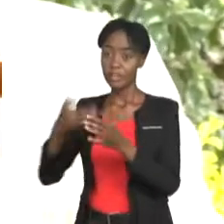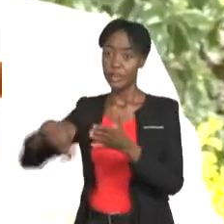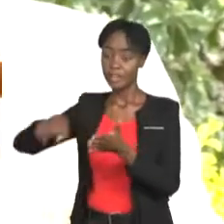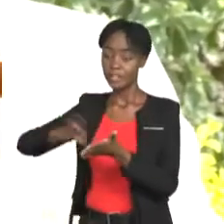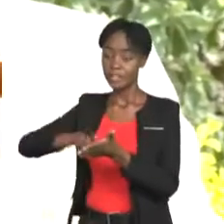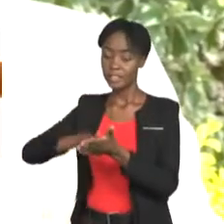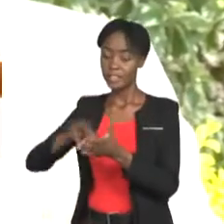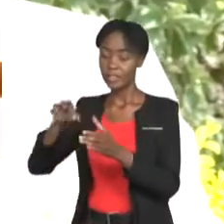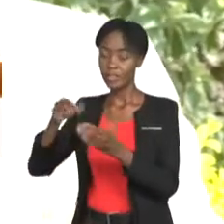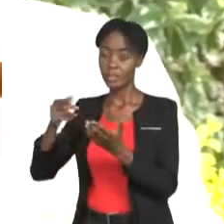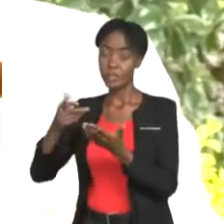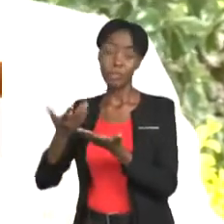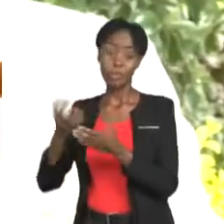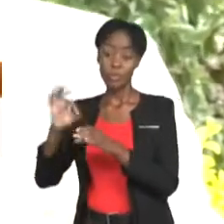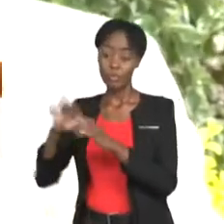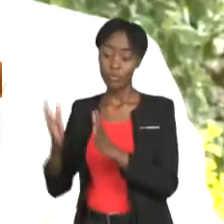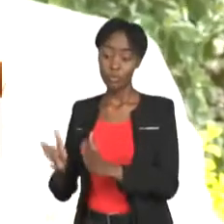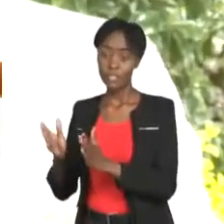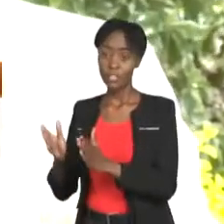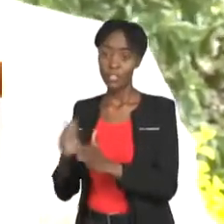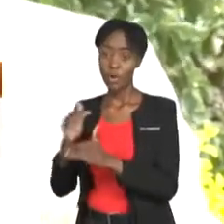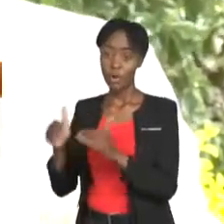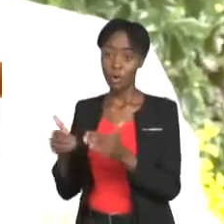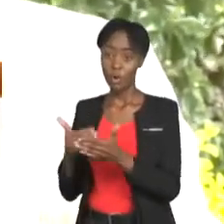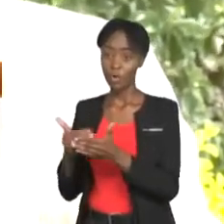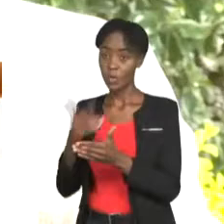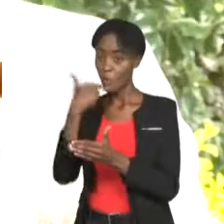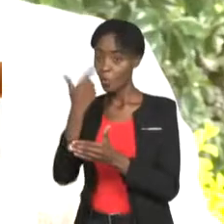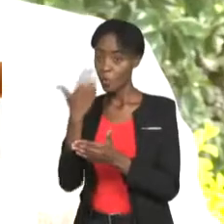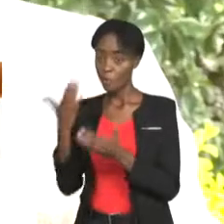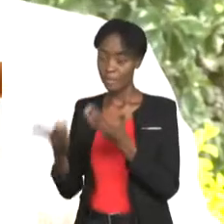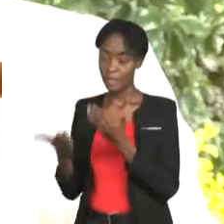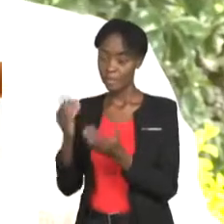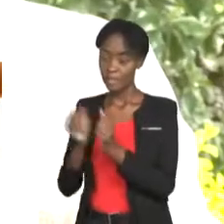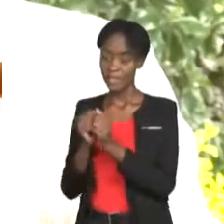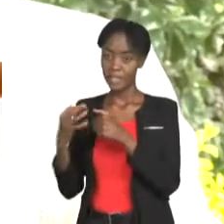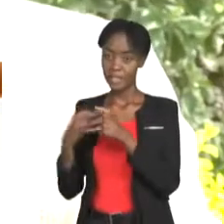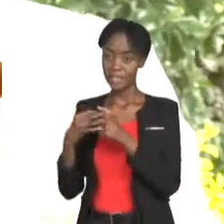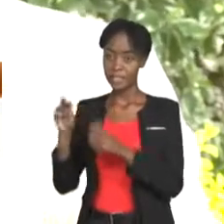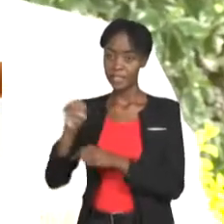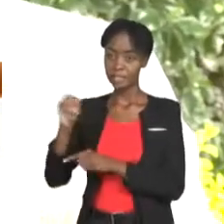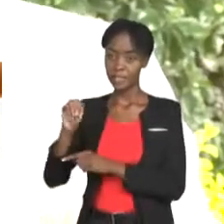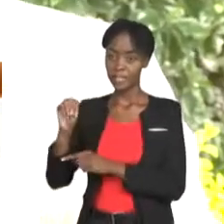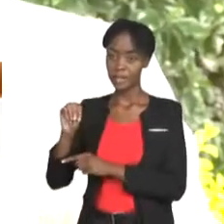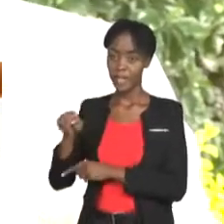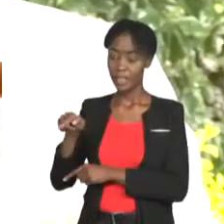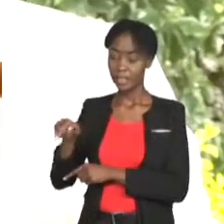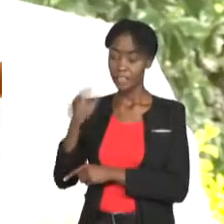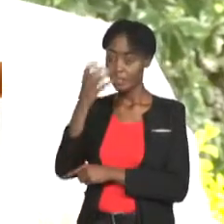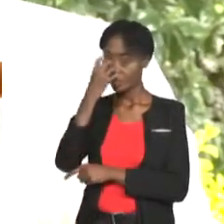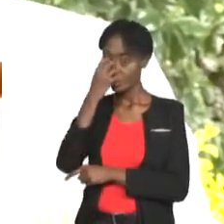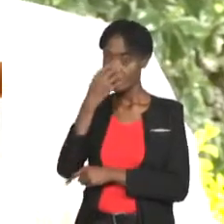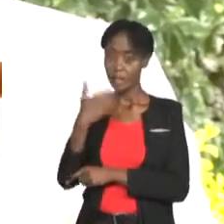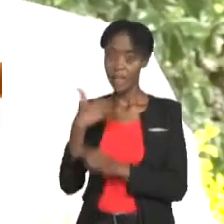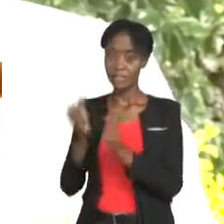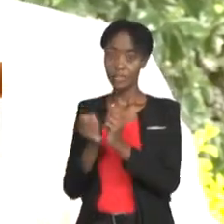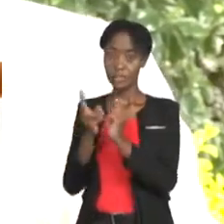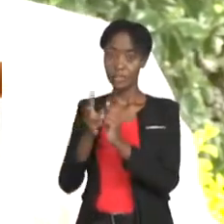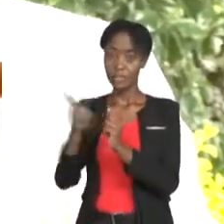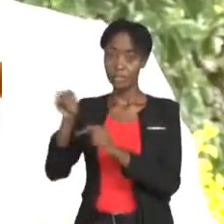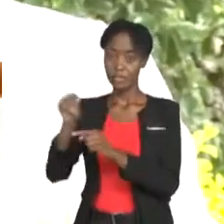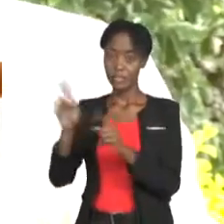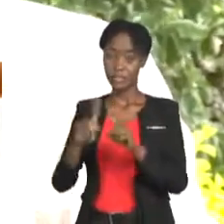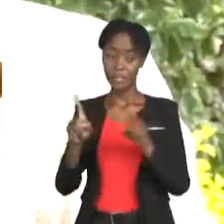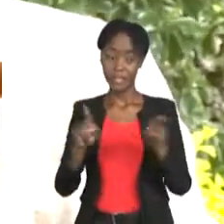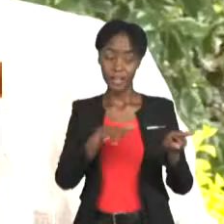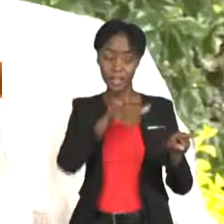voters, who will be around 18 million, he will be having 12 million when Raila will be